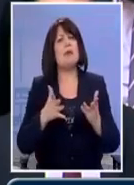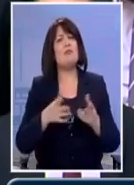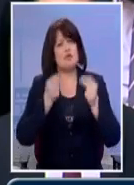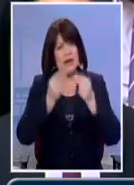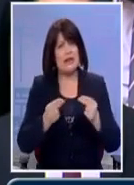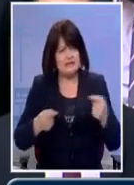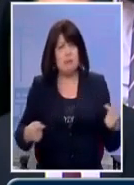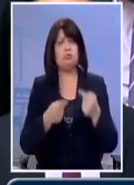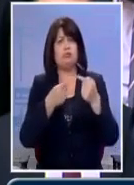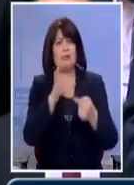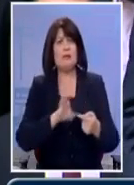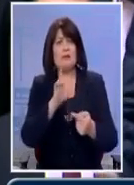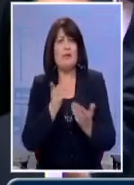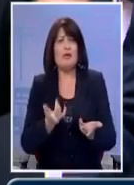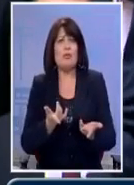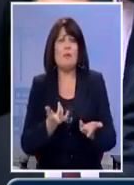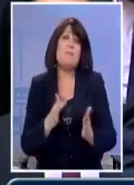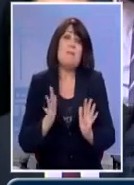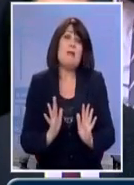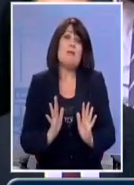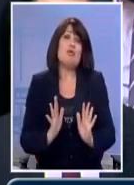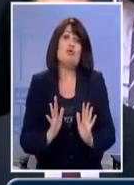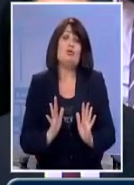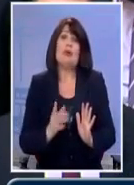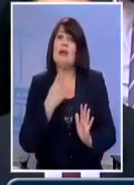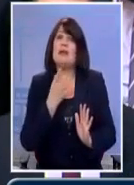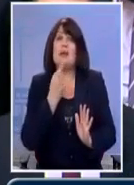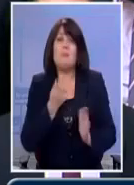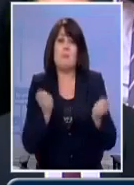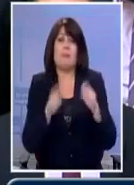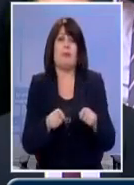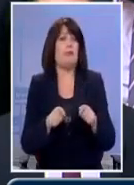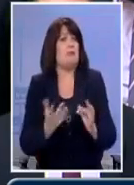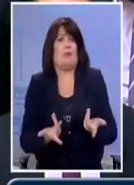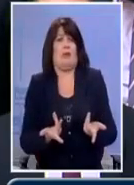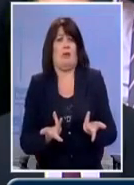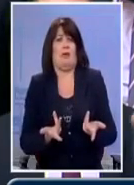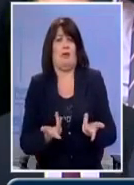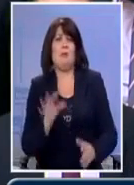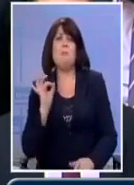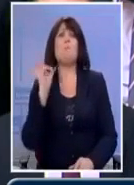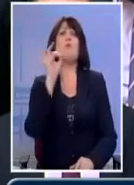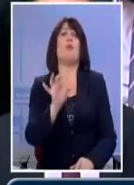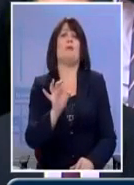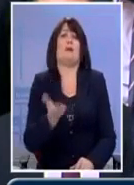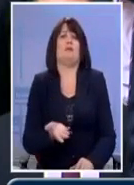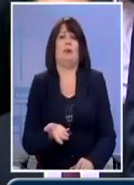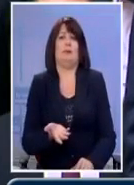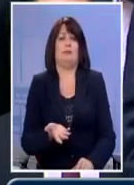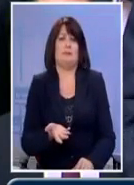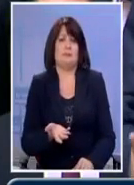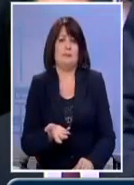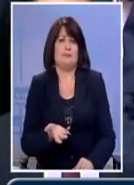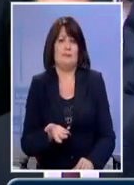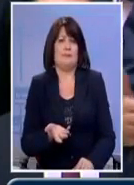λύση? Πώς μπορούμε αυτό να το αποκλείσουμε? Πού θα οδηγηθεί η κατάσταση?